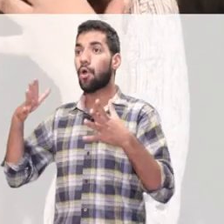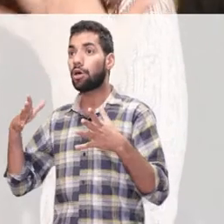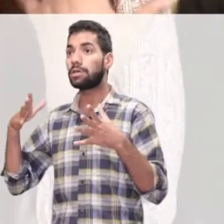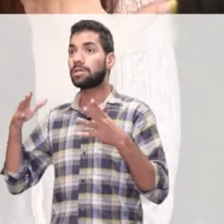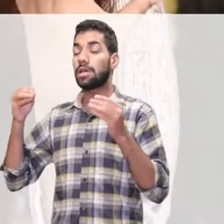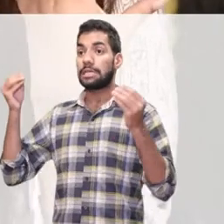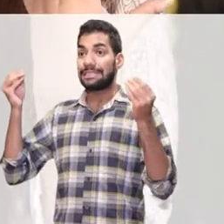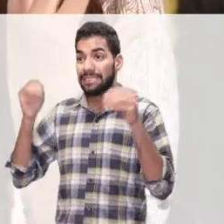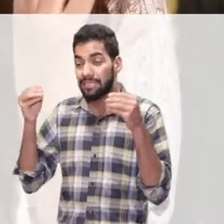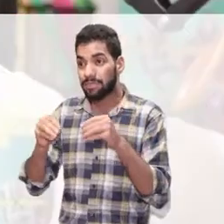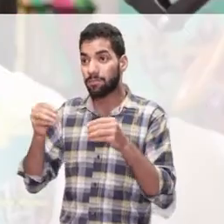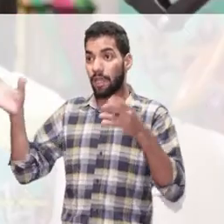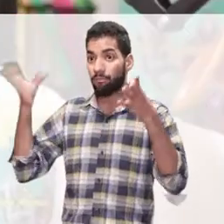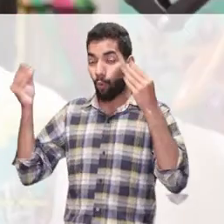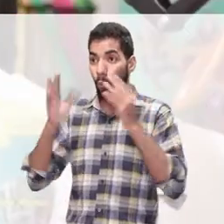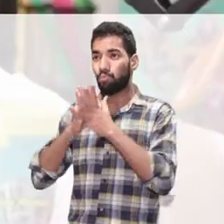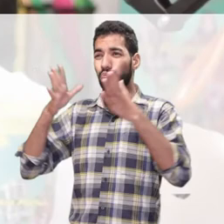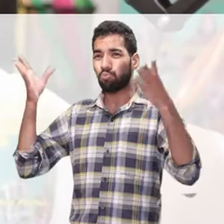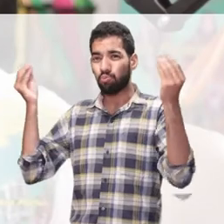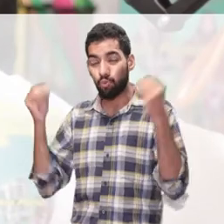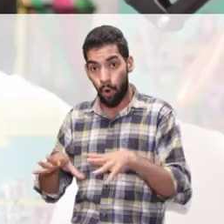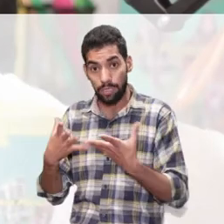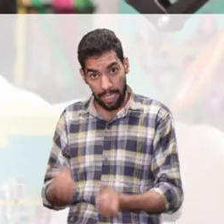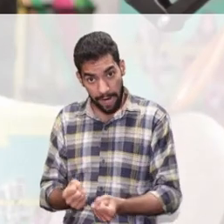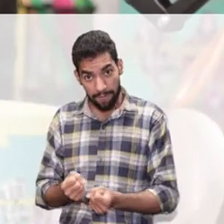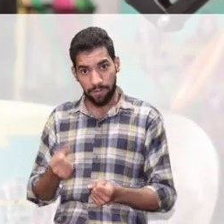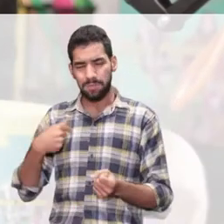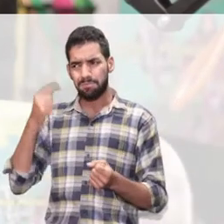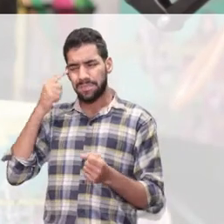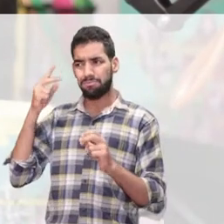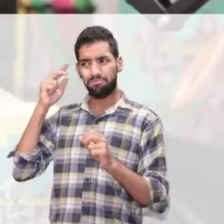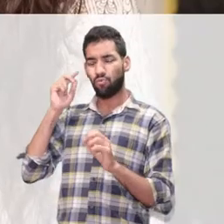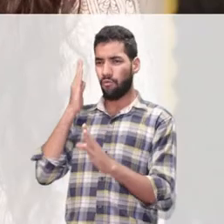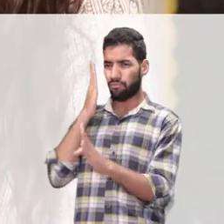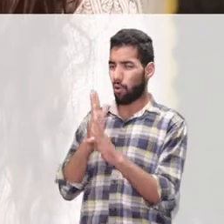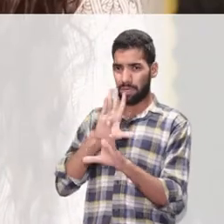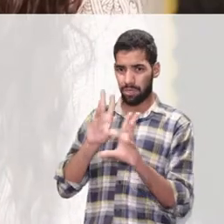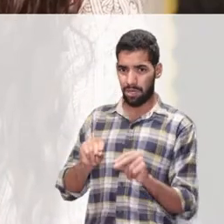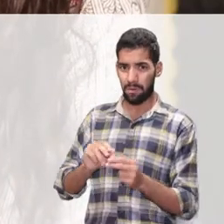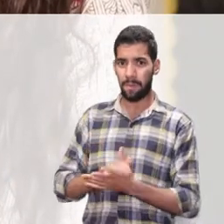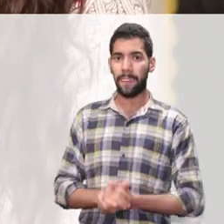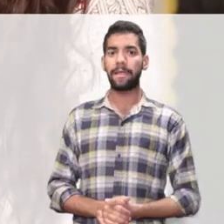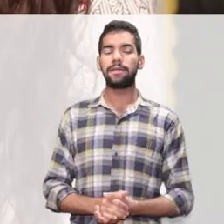इंटरनेशनल डिड नॉट वांट टो गिव ए न्यू